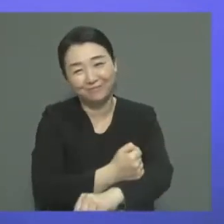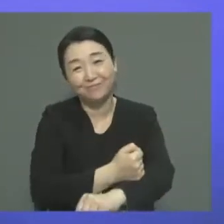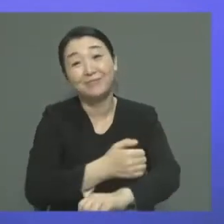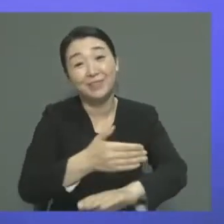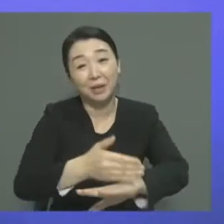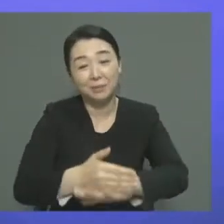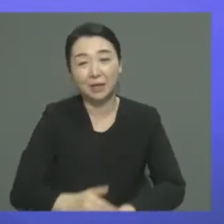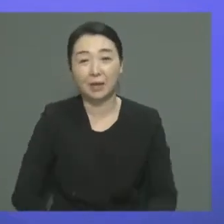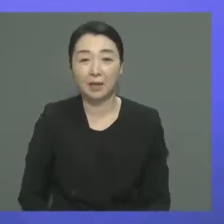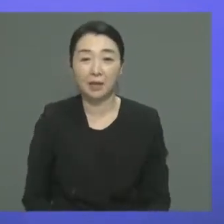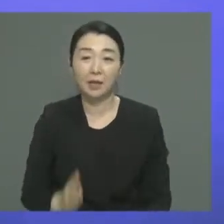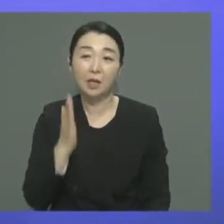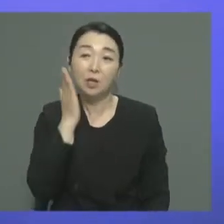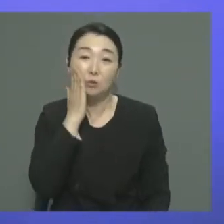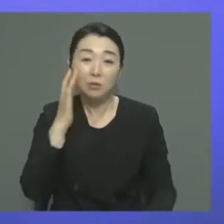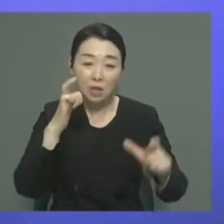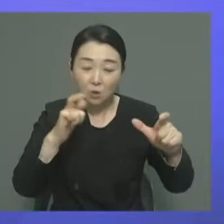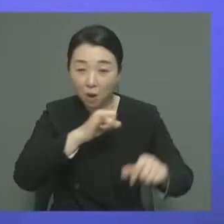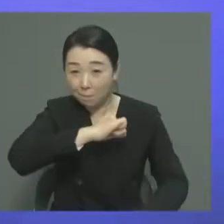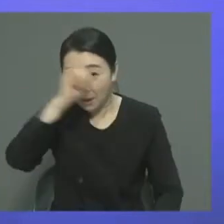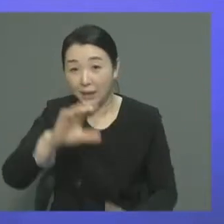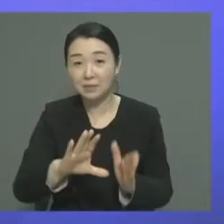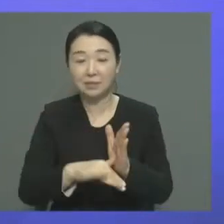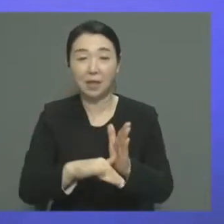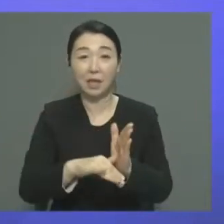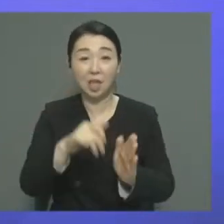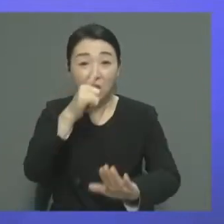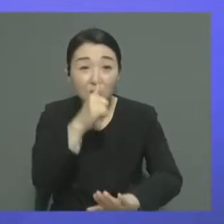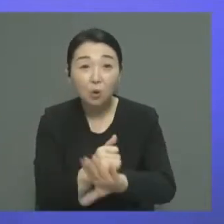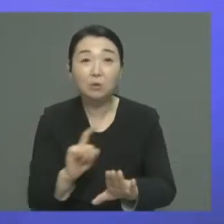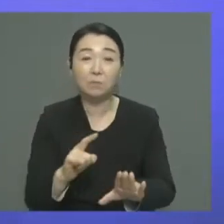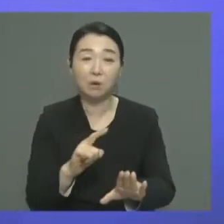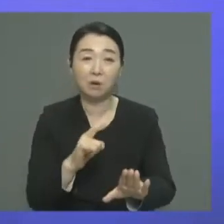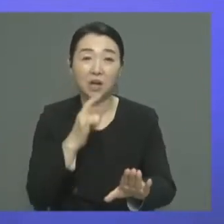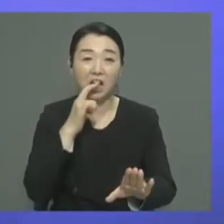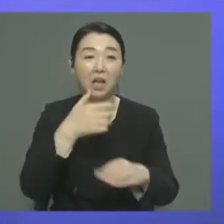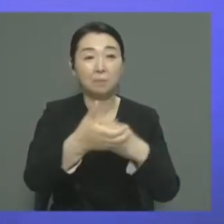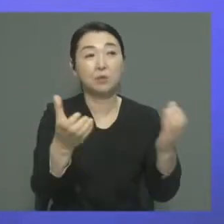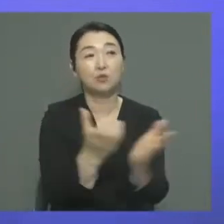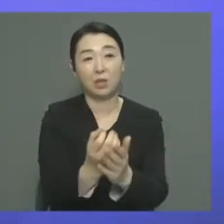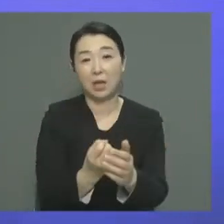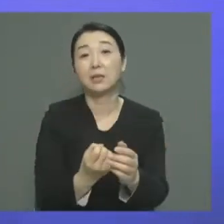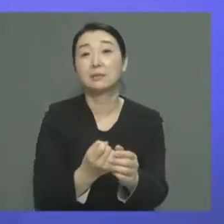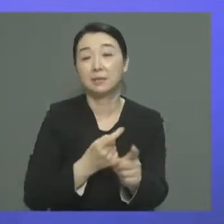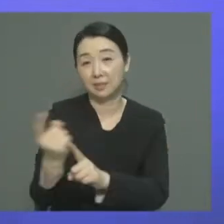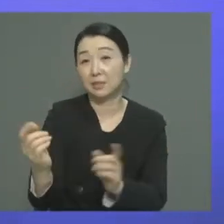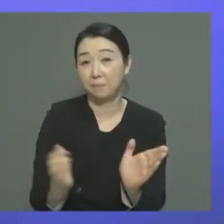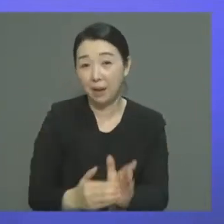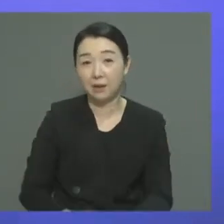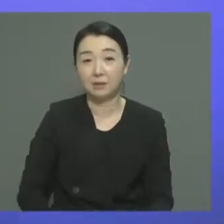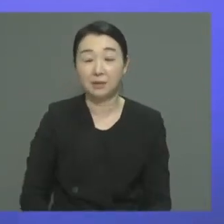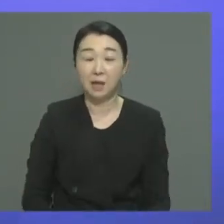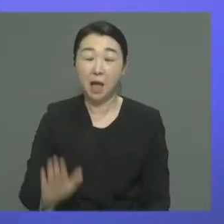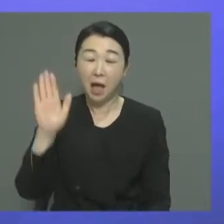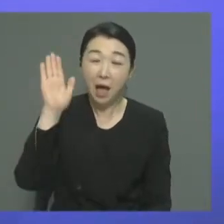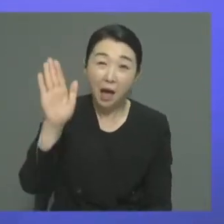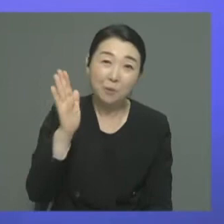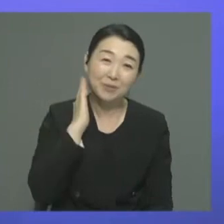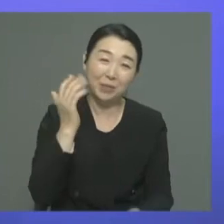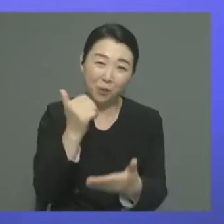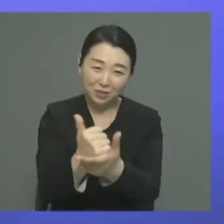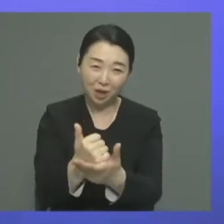승리했을 때 민주당이 승리했습니다 자기 총선과 대선에서 반드시 승리할 수 있도록